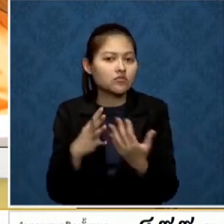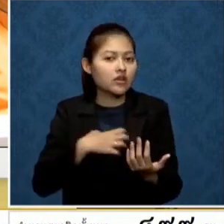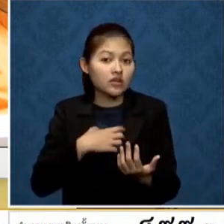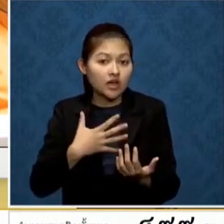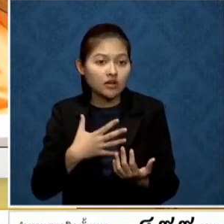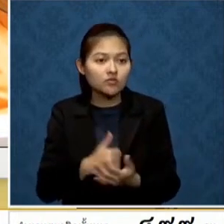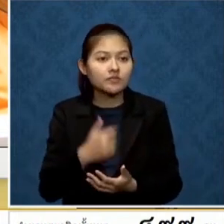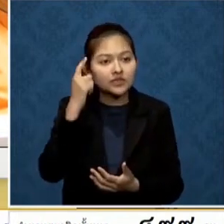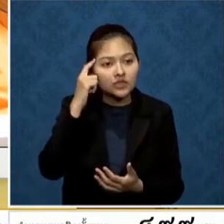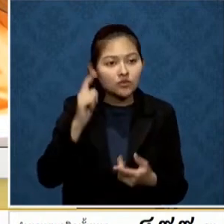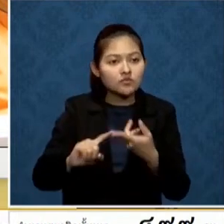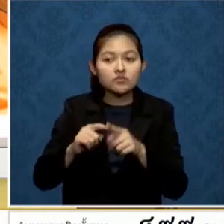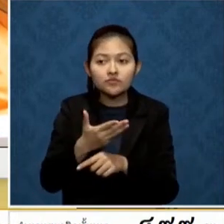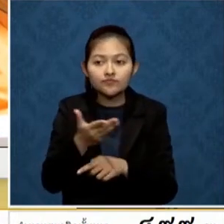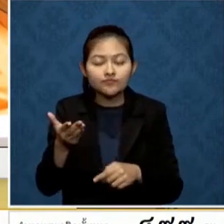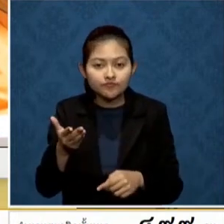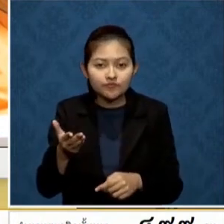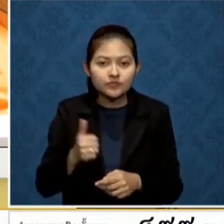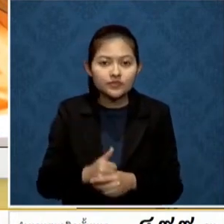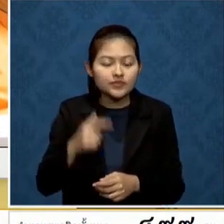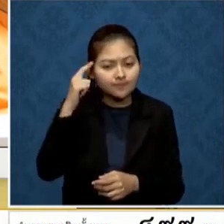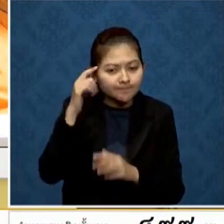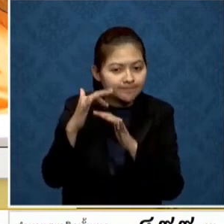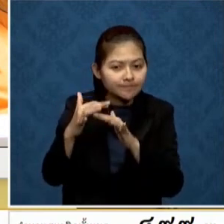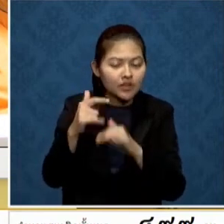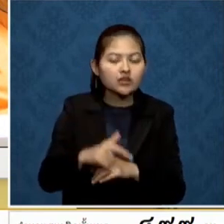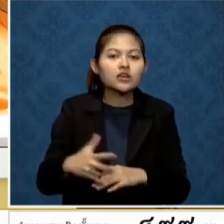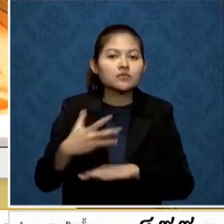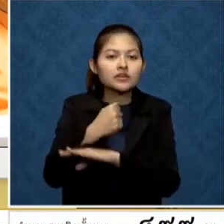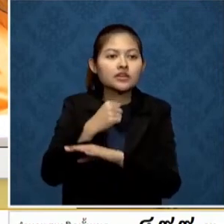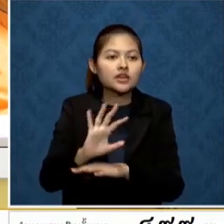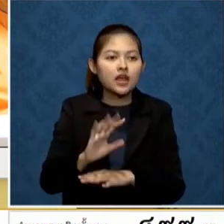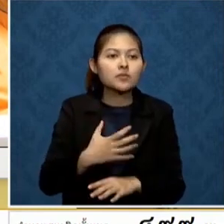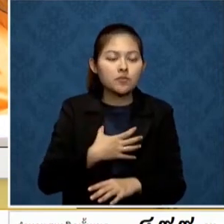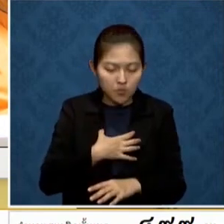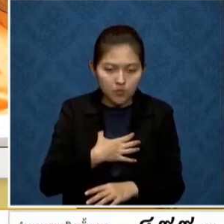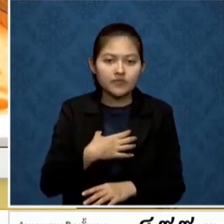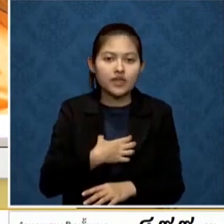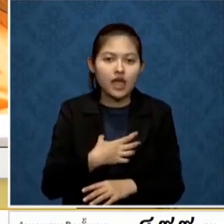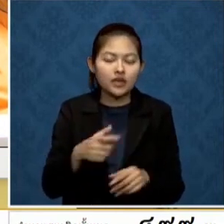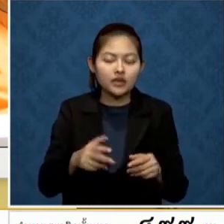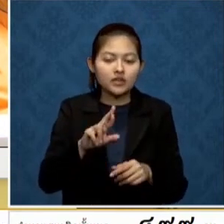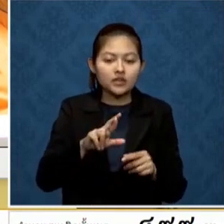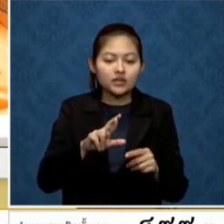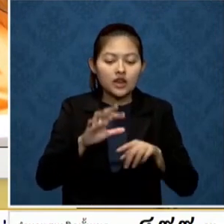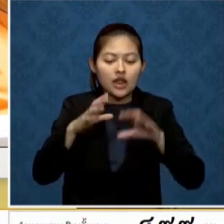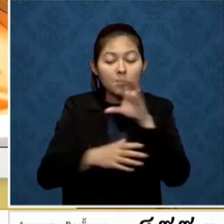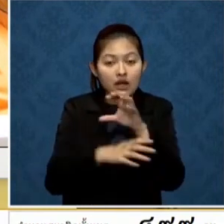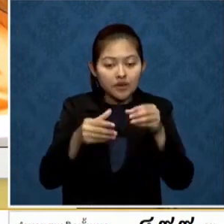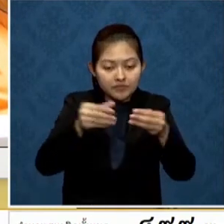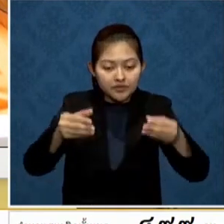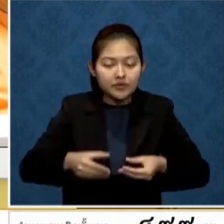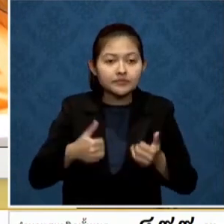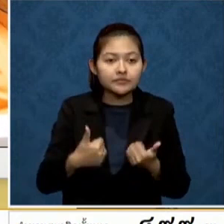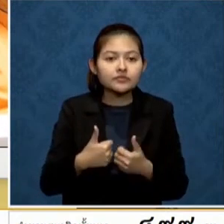ก็ผมคิดว่าเพื่อนสมาชิกทุกท่านอาจจะไม่ได้มองเห็นในเรื่องนี้เป็นประเด็นทางการเมืองขนาดนั้นเพราะผมก็อยากยืนยันว่าข้อบังคับฉบับนี้พวกเราตั้งใจที่จะทำ